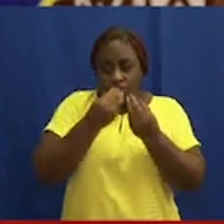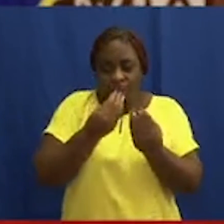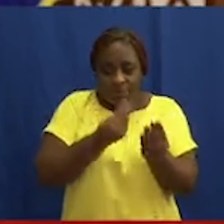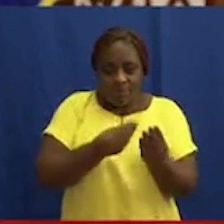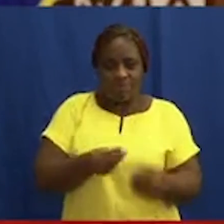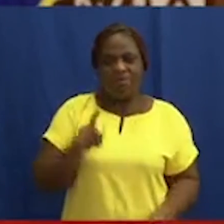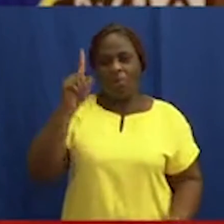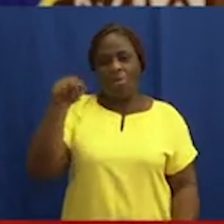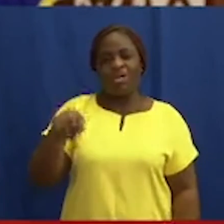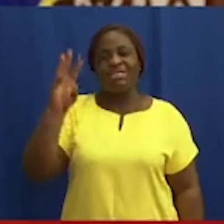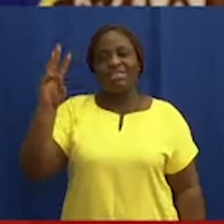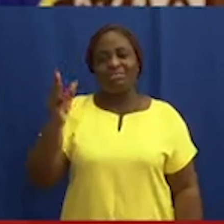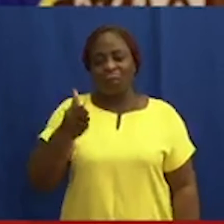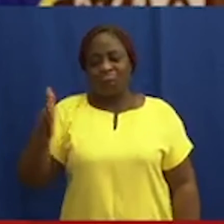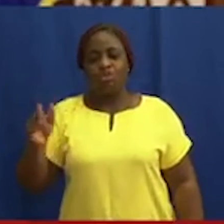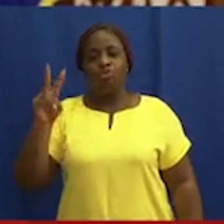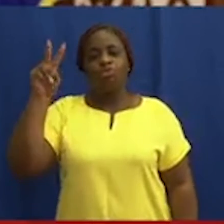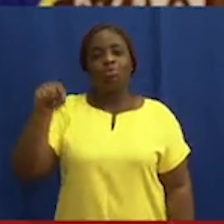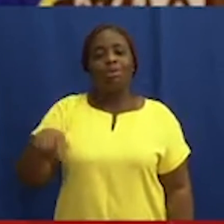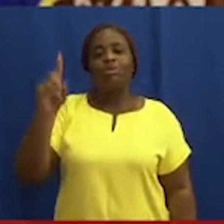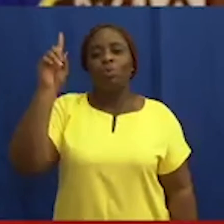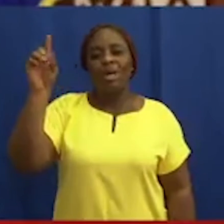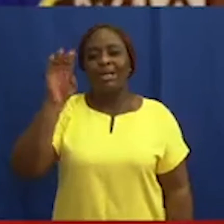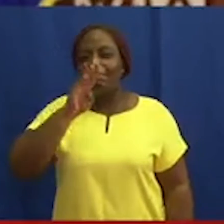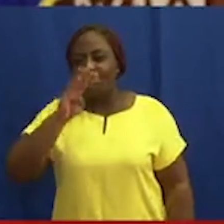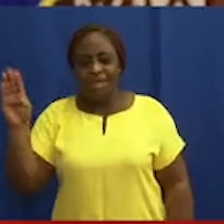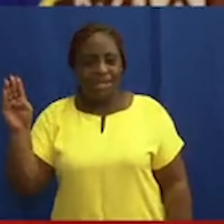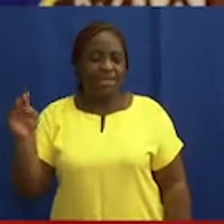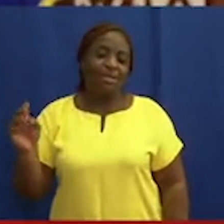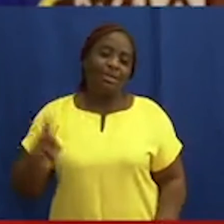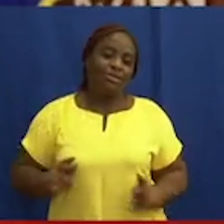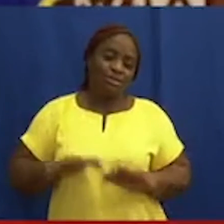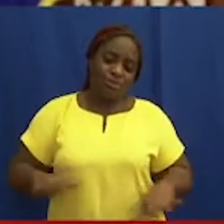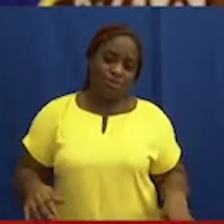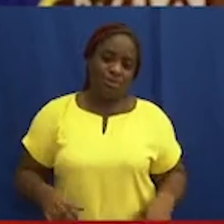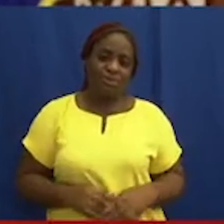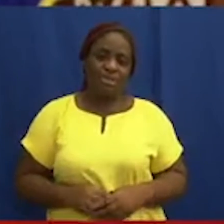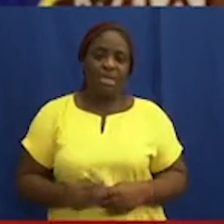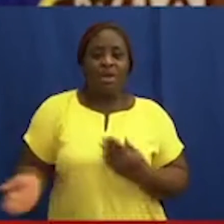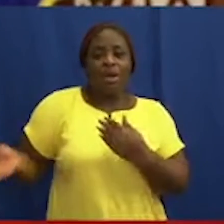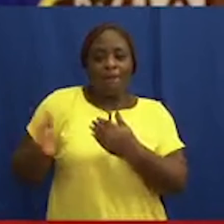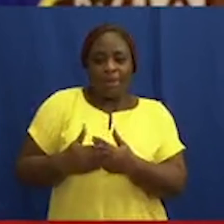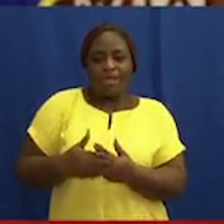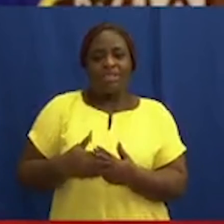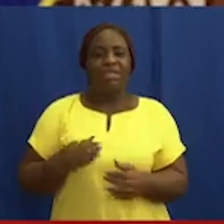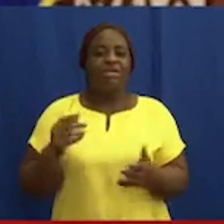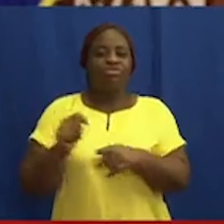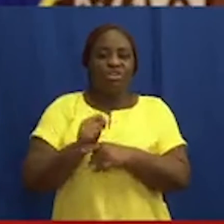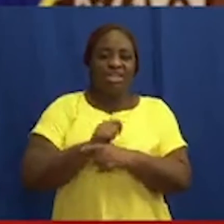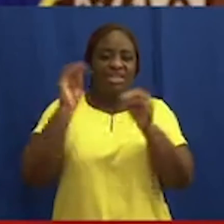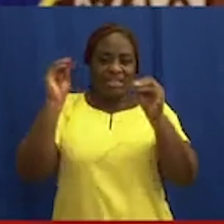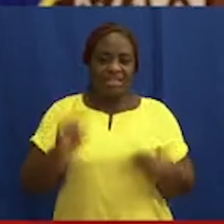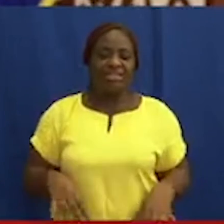da tattalin arzikin mu yadda ya kamata wajen ba ku kuma tallafin da ya kamata. Mu duka